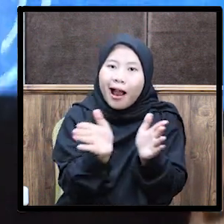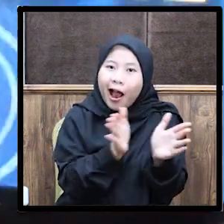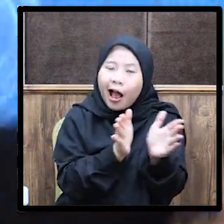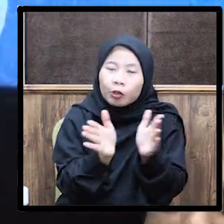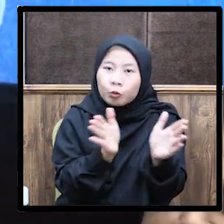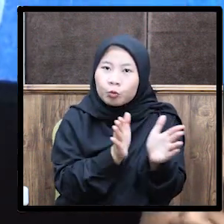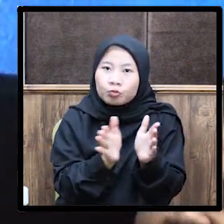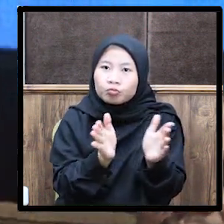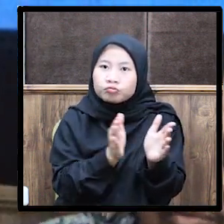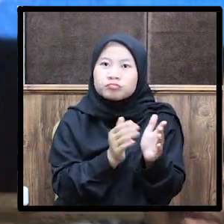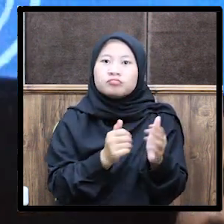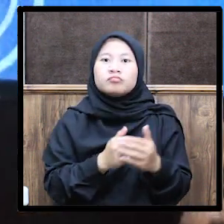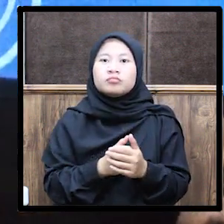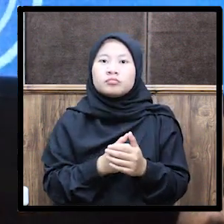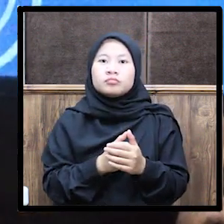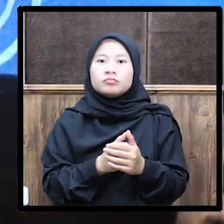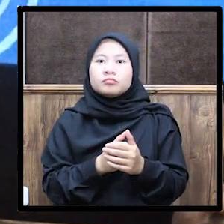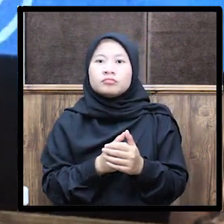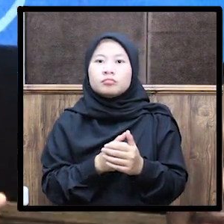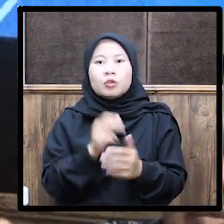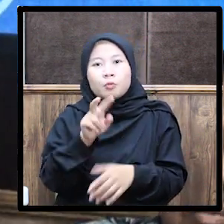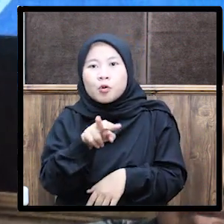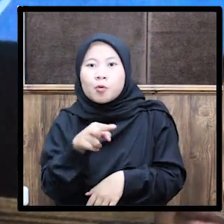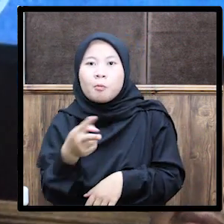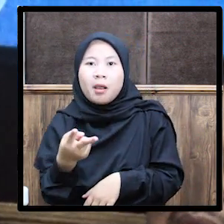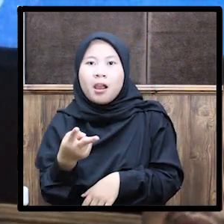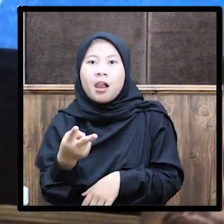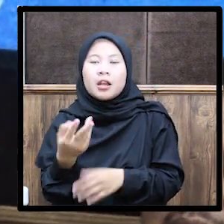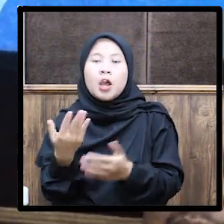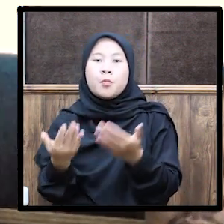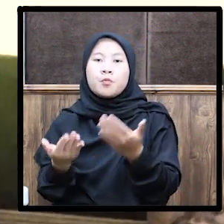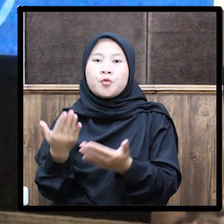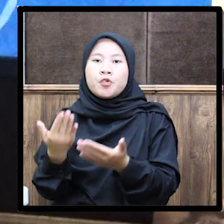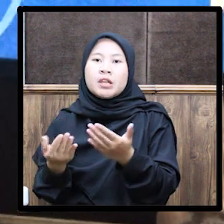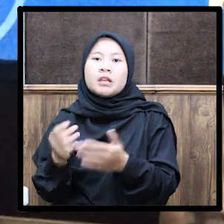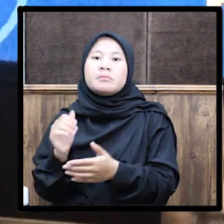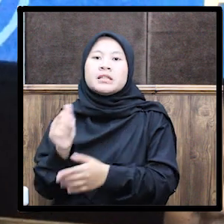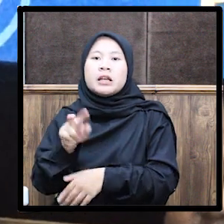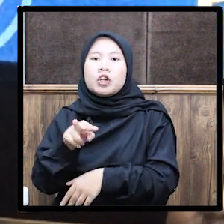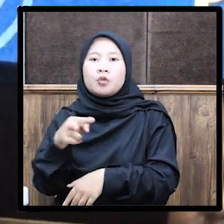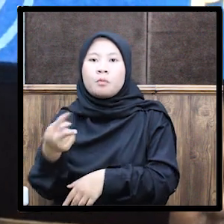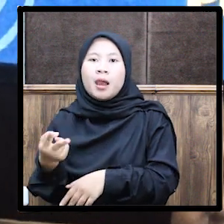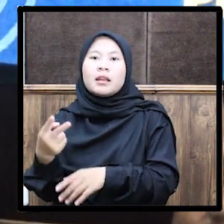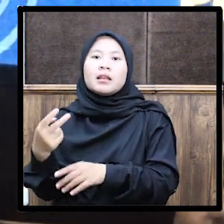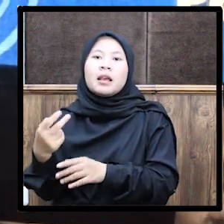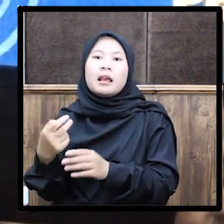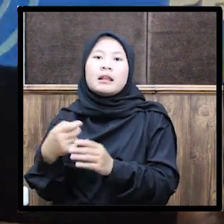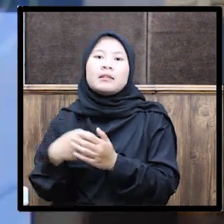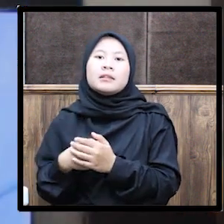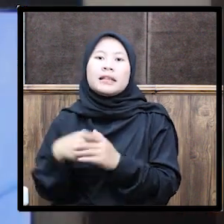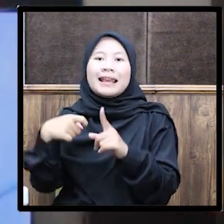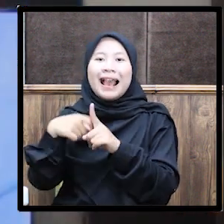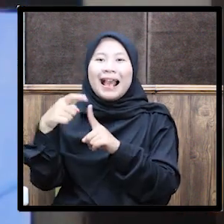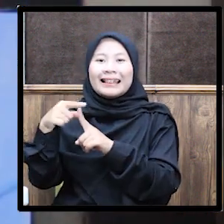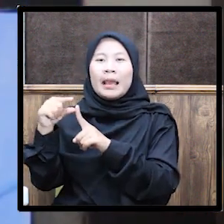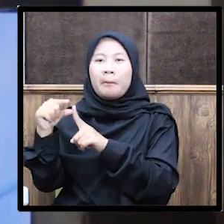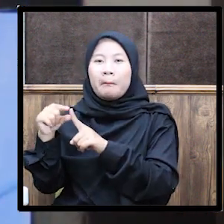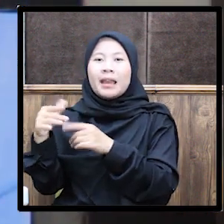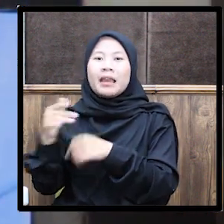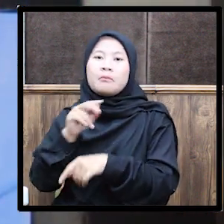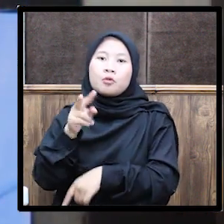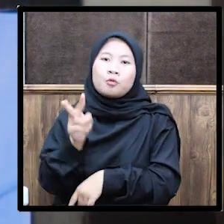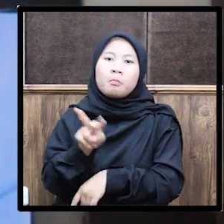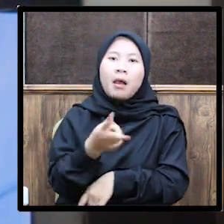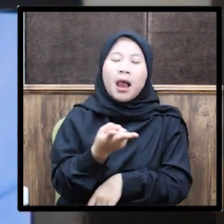tetap bisa menggunakan hak pilih, gitu ya, menggunakan hak pilih di KTP setempat dengan dia menjadi DPK, daftar pemilih khusus, mendapatkan